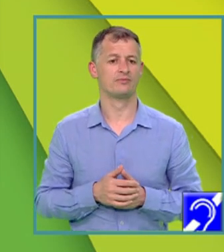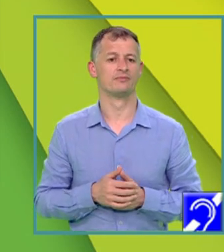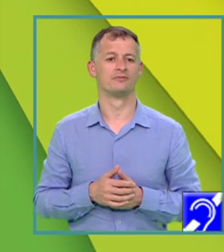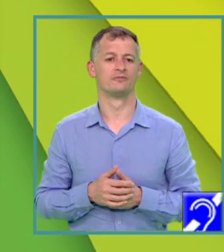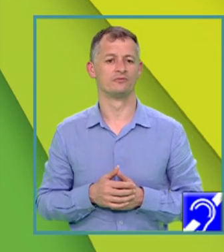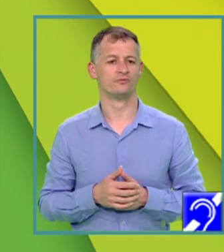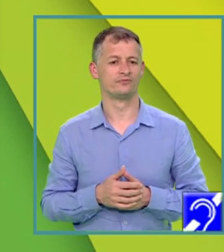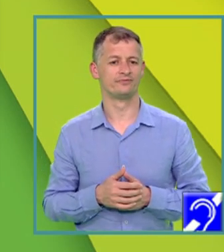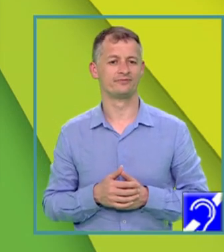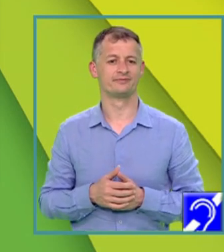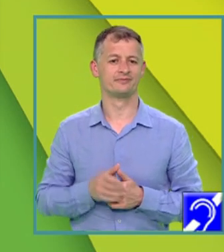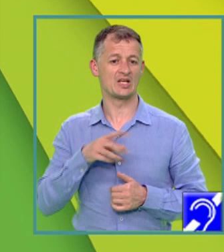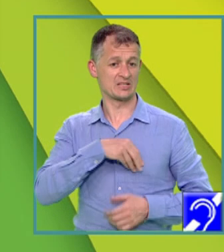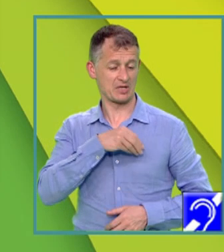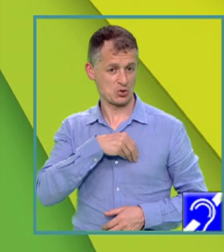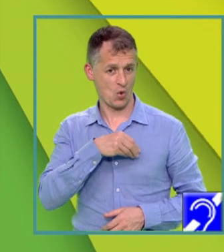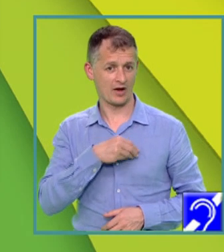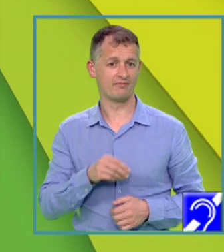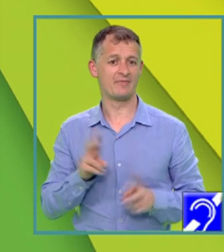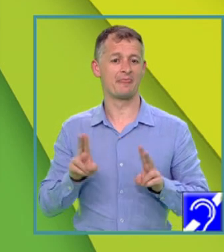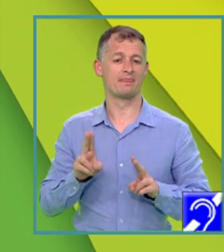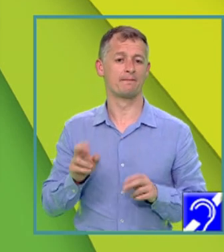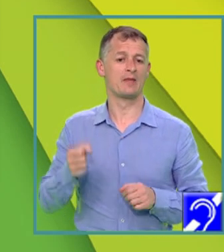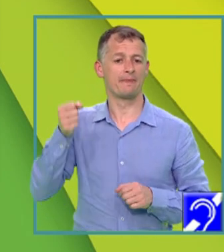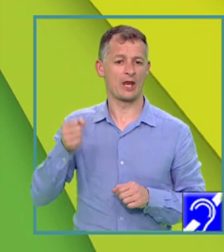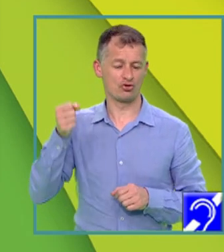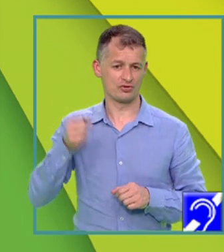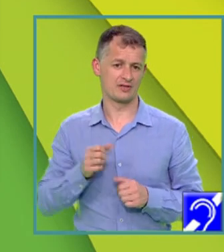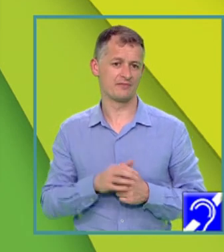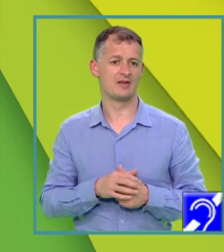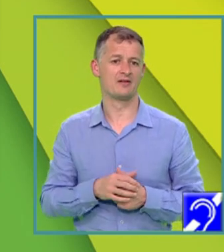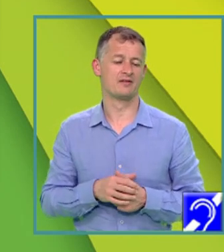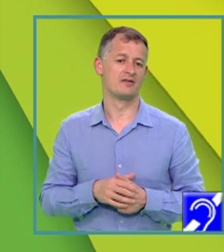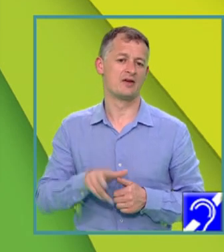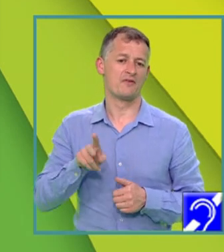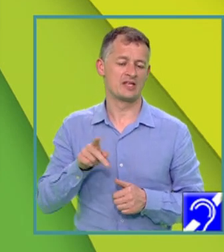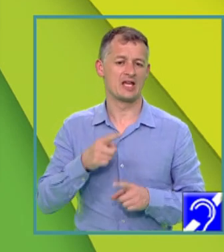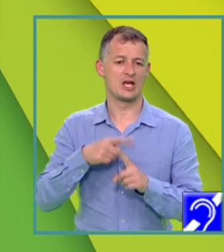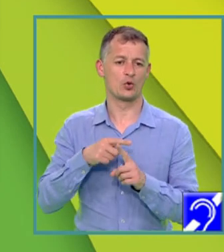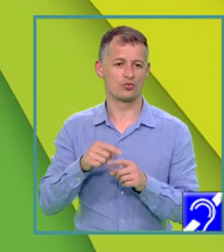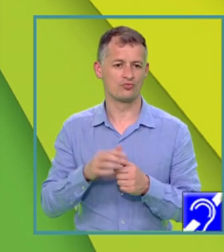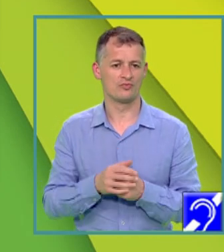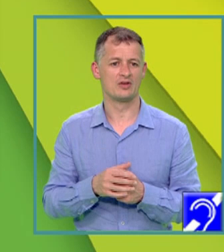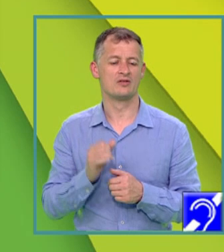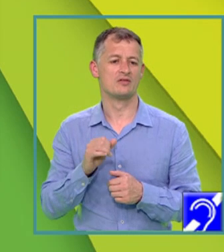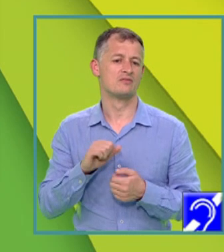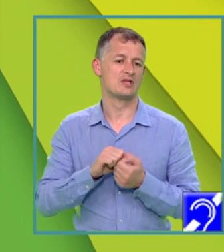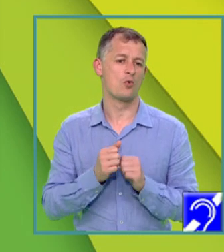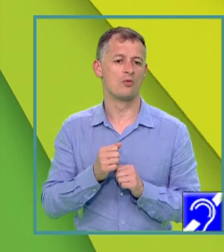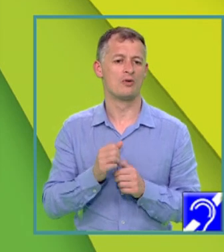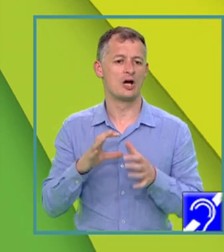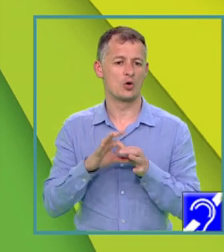cruce. Și acele rude fictive sunt persoanele cu care noi relaționăm, avem implicări mult mai